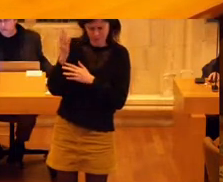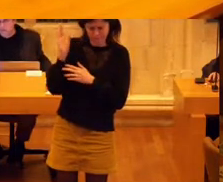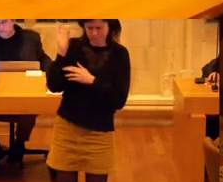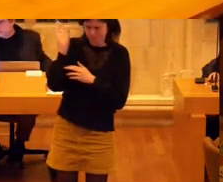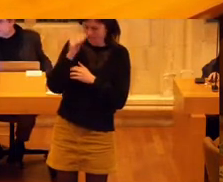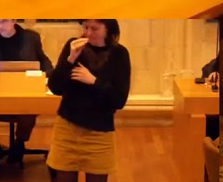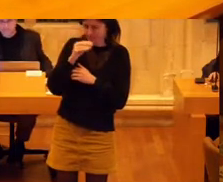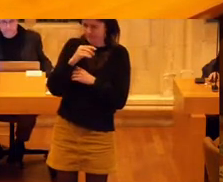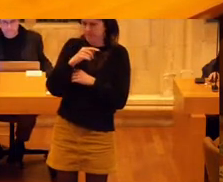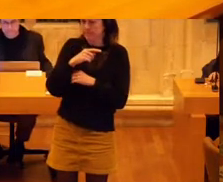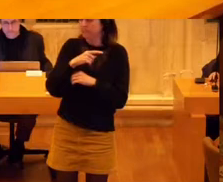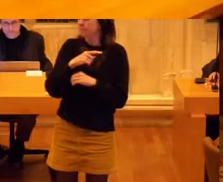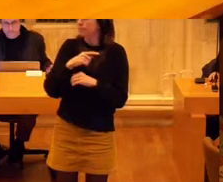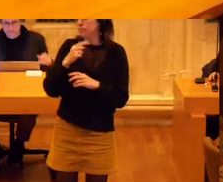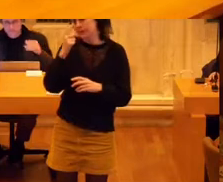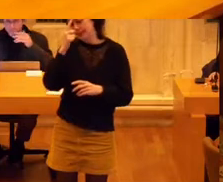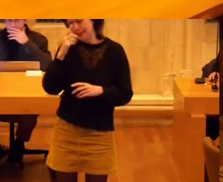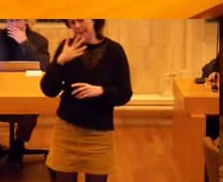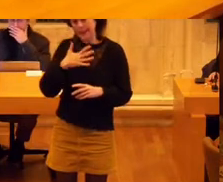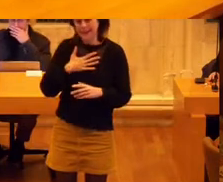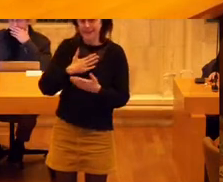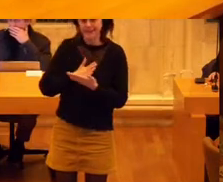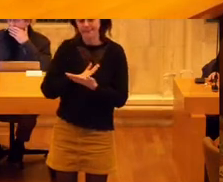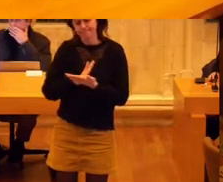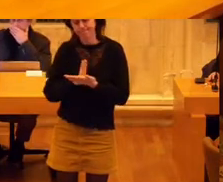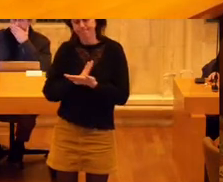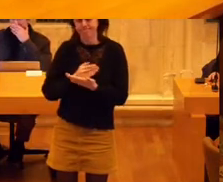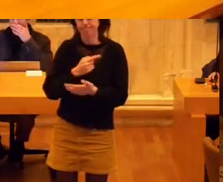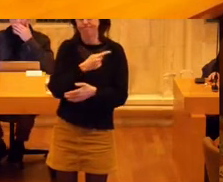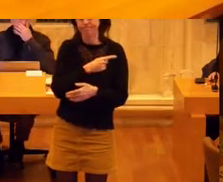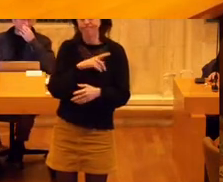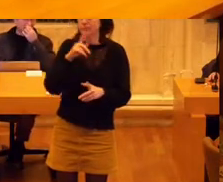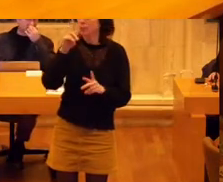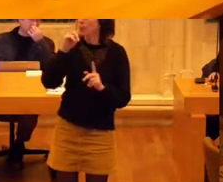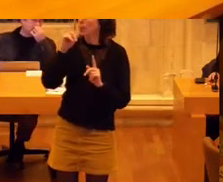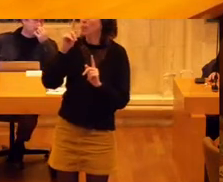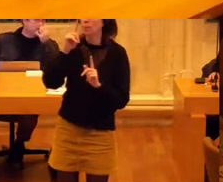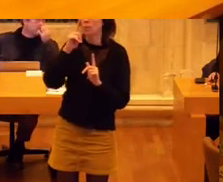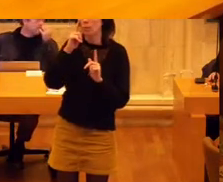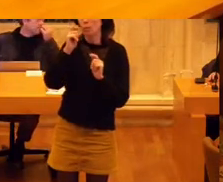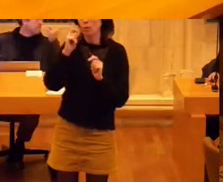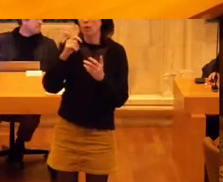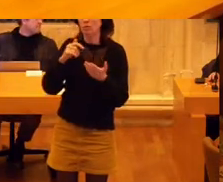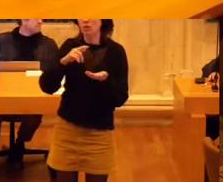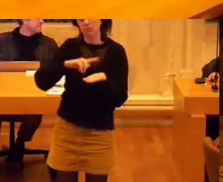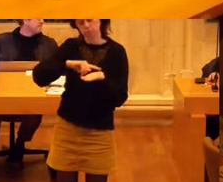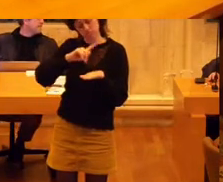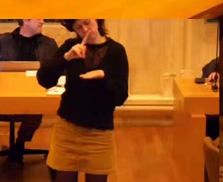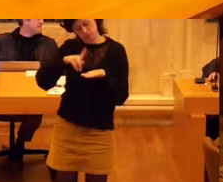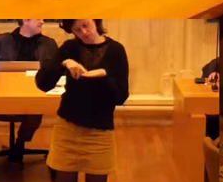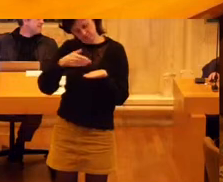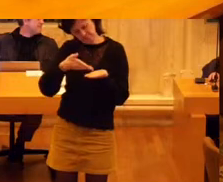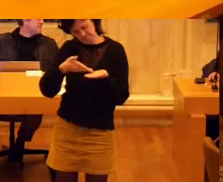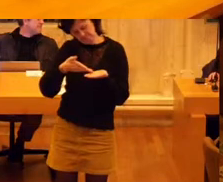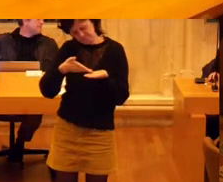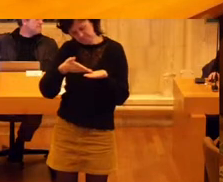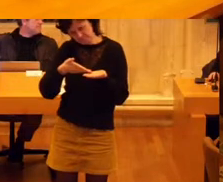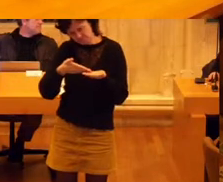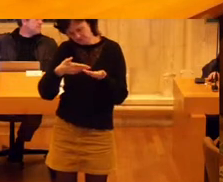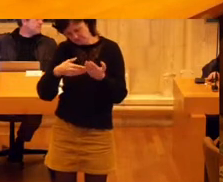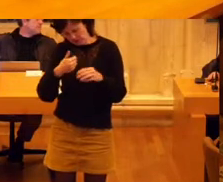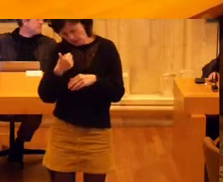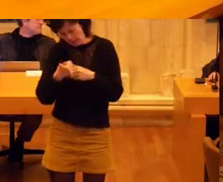j'ai un avis quand même un peu partagé, parce que je m'étonne de la modestie de l'enveloppe sur un an concernant des